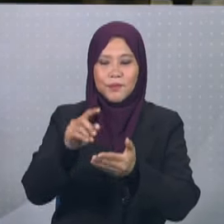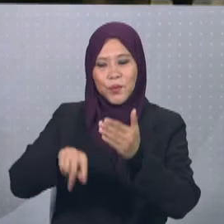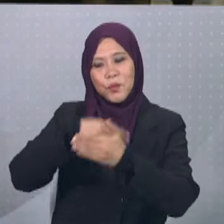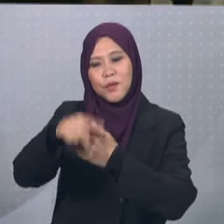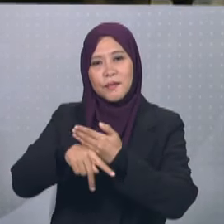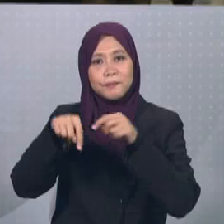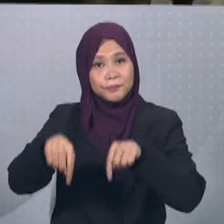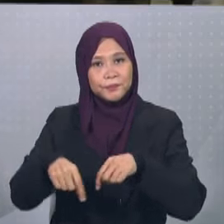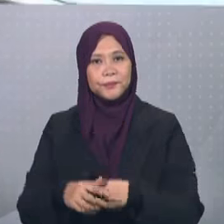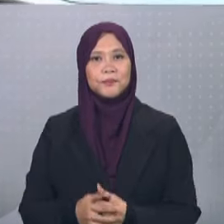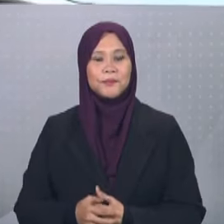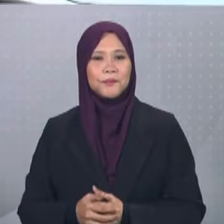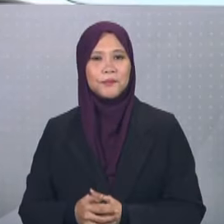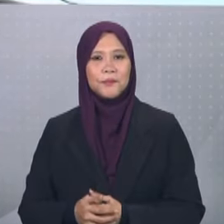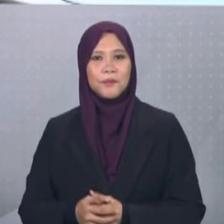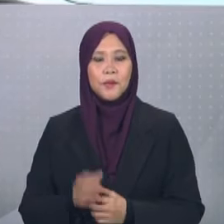ini.